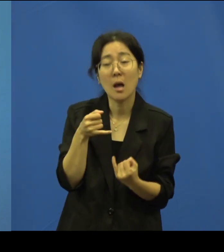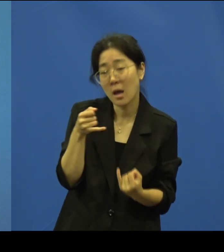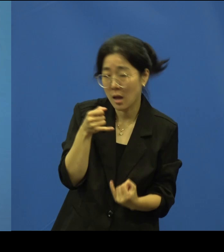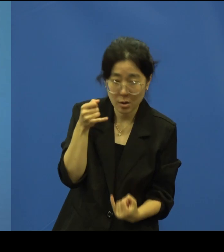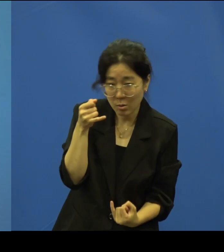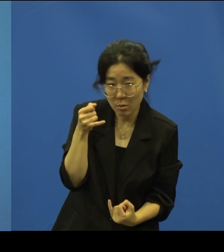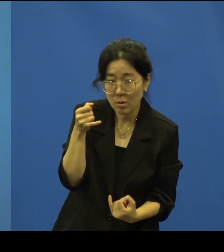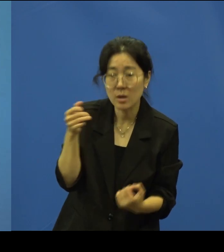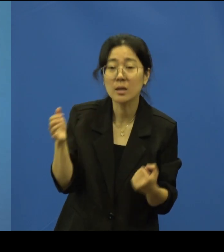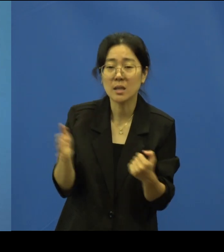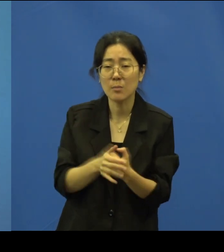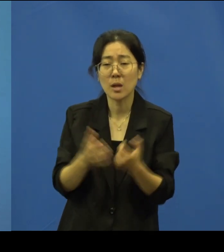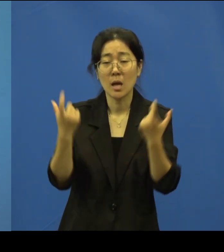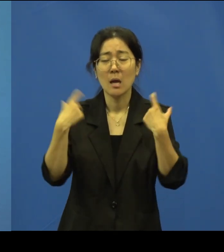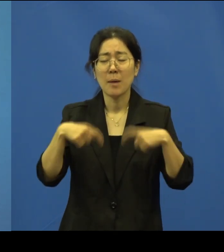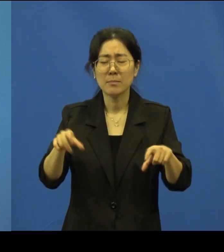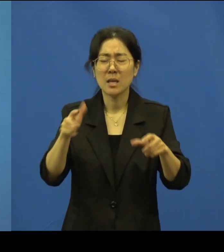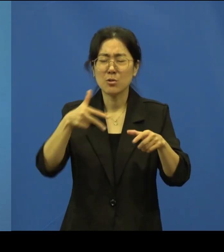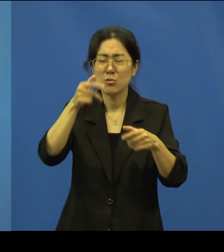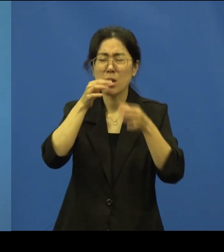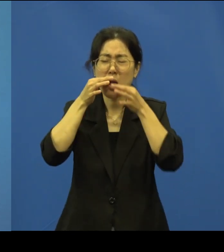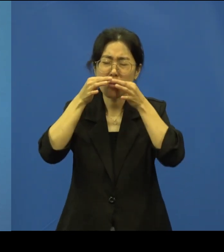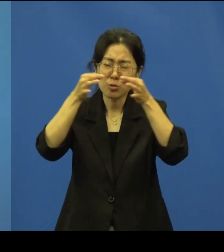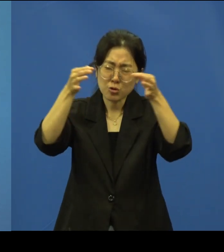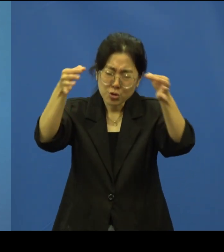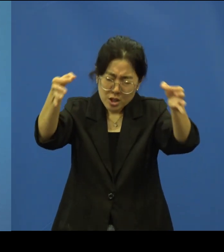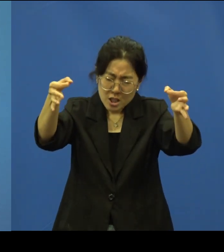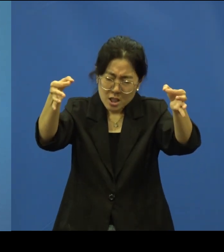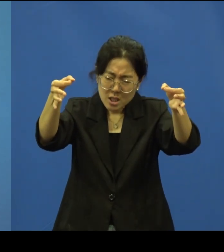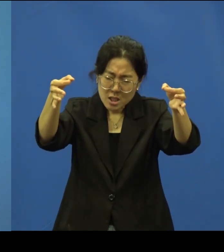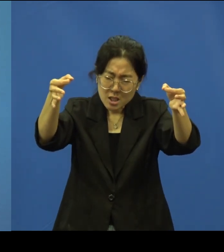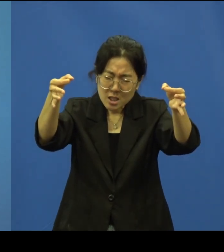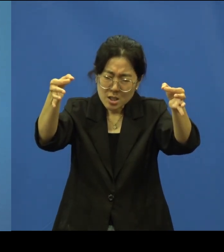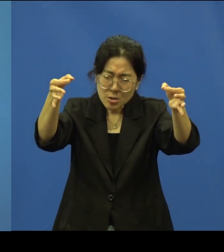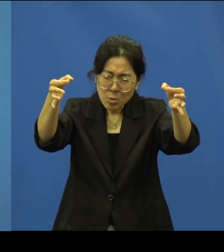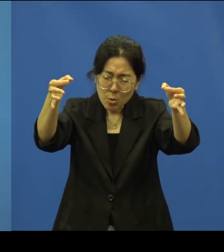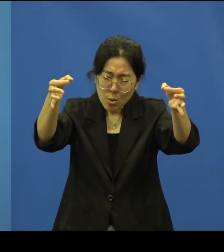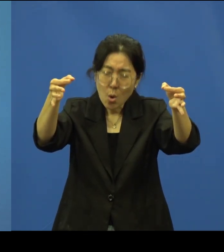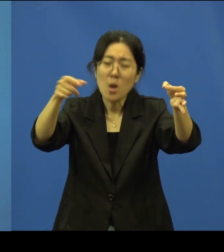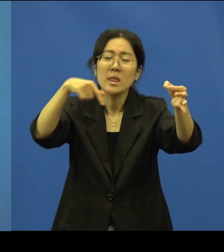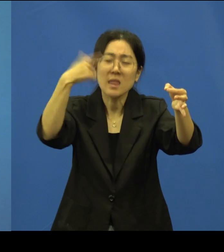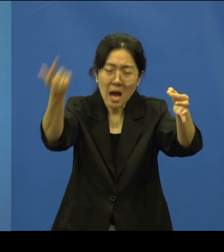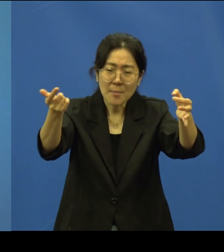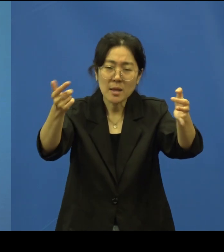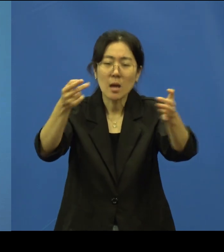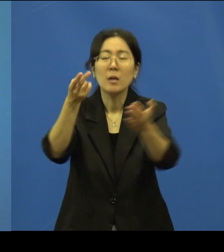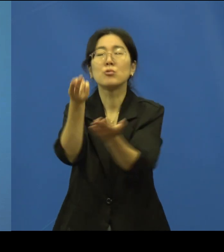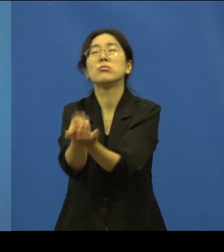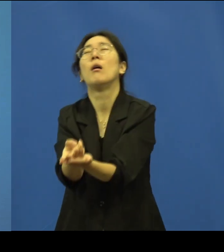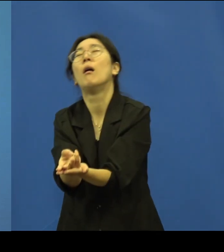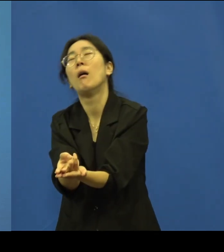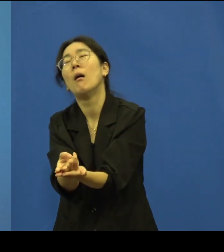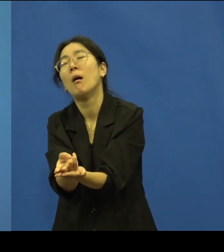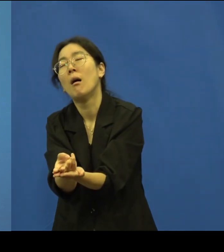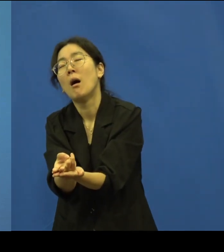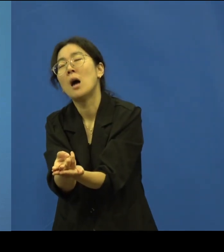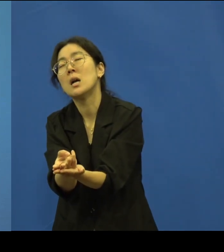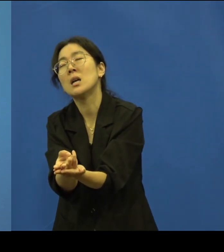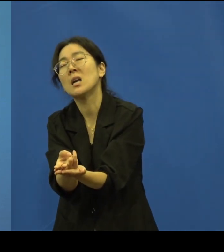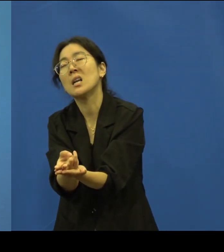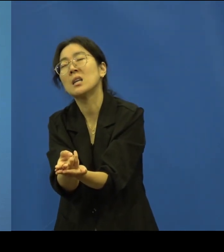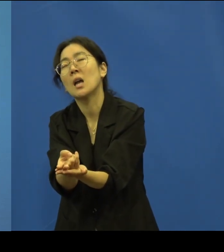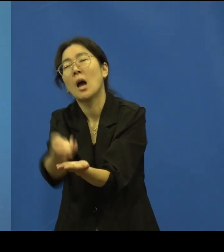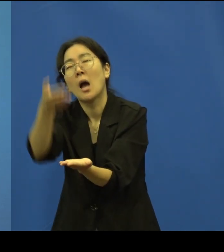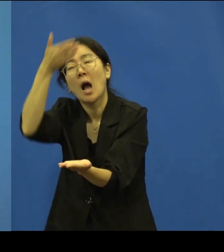밤새 쥐에 부르짖고 다음날부터 알아누웠다는 거예요. 이게 이제 문제였어요, 제가.